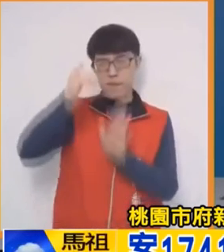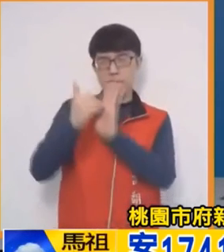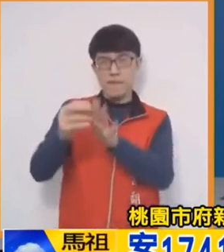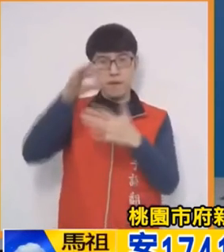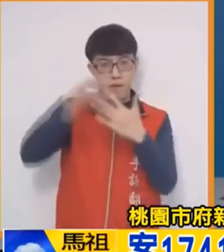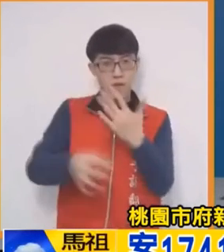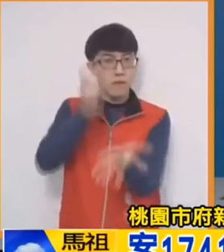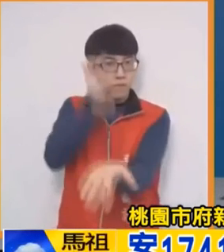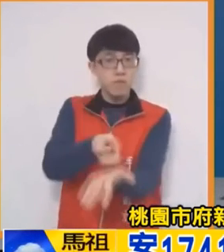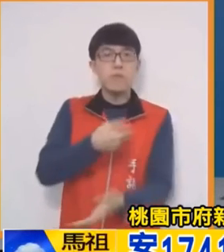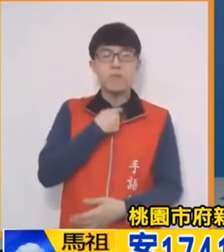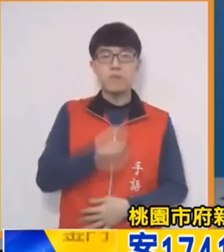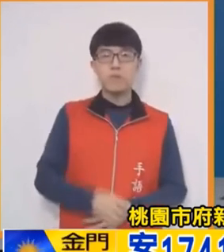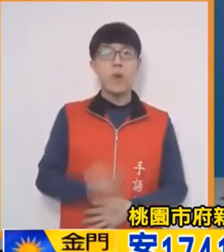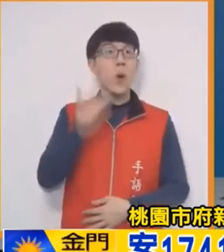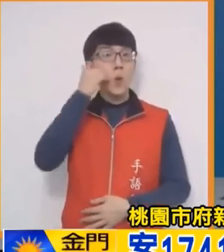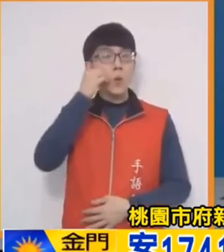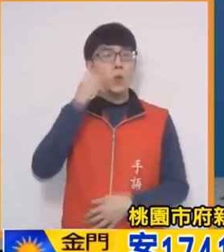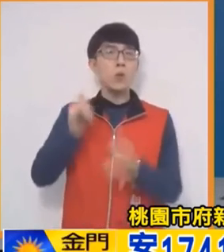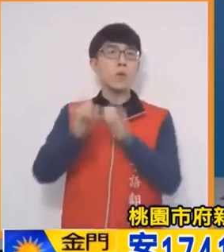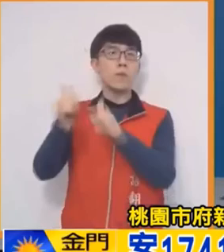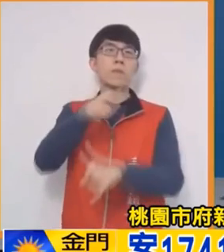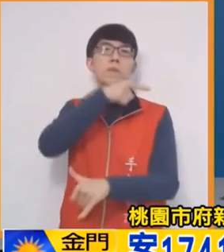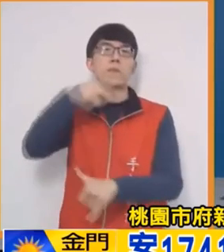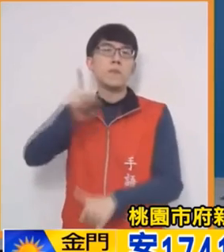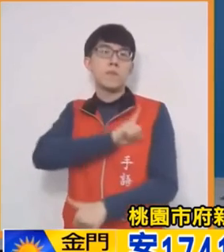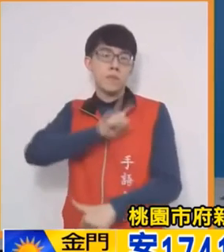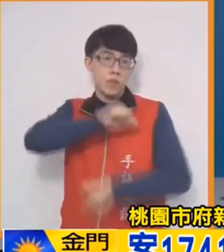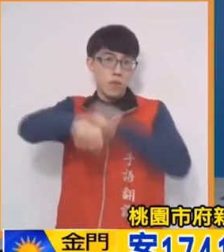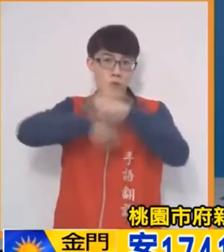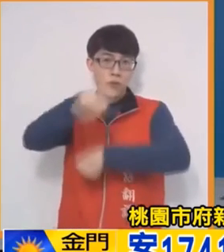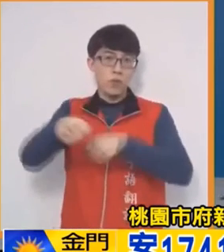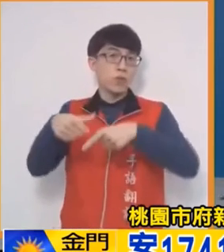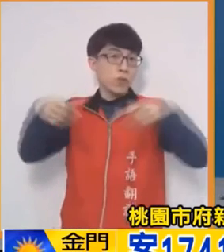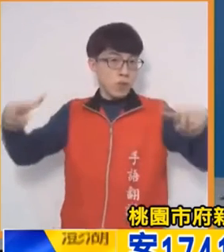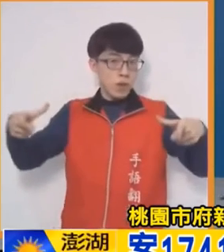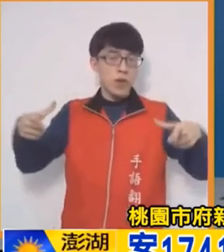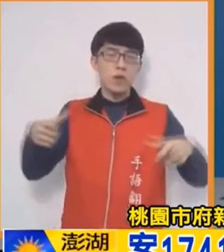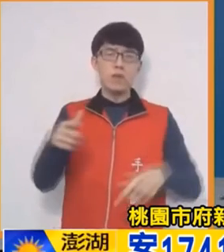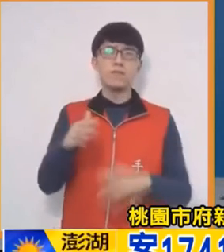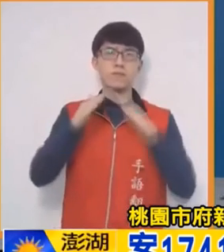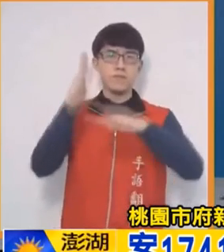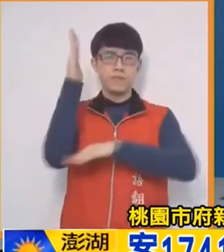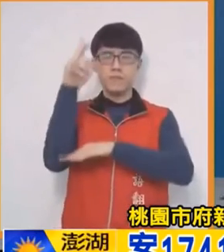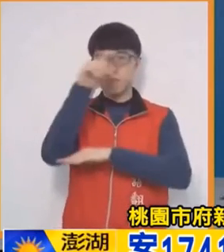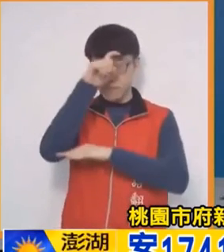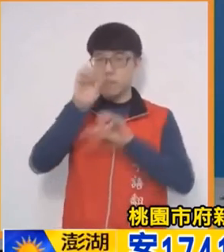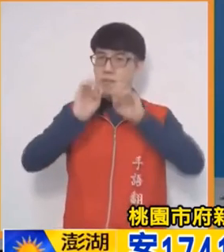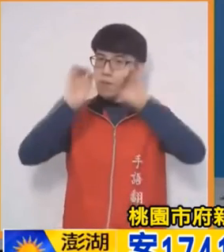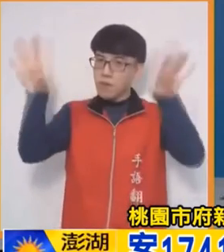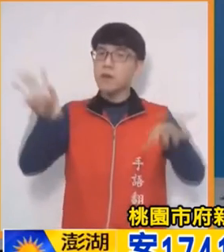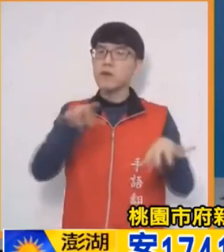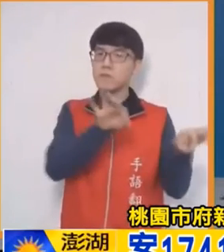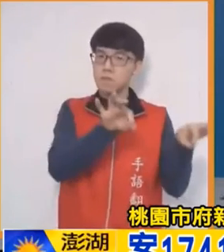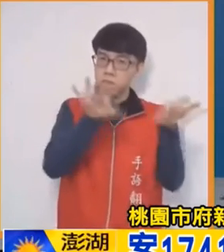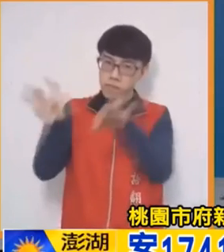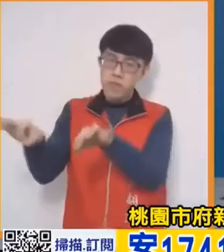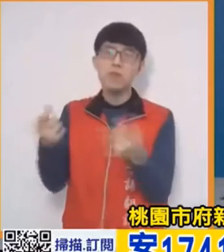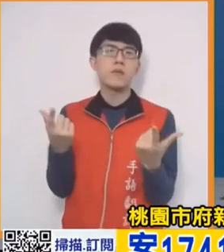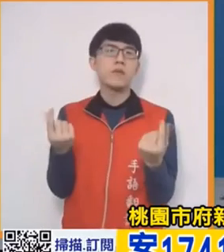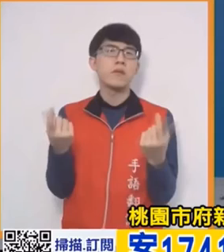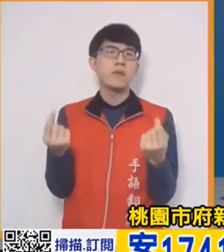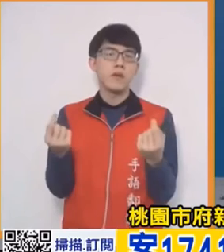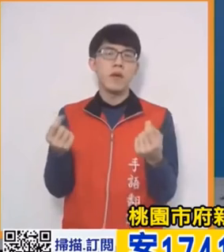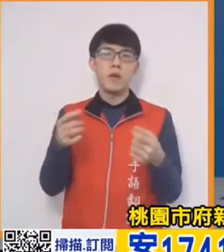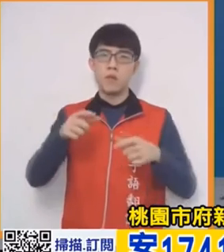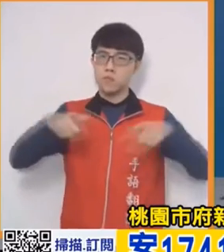间活动呢，如果是大型的群聚活动呢，市府这边同样建议民间的活动呢要延后举行或者是一样缩小规